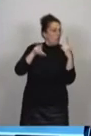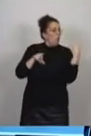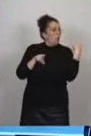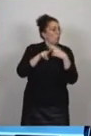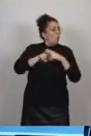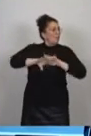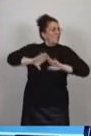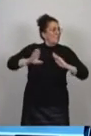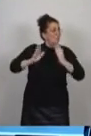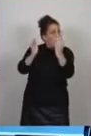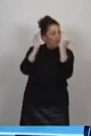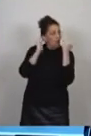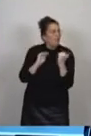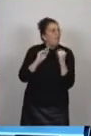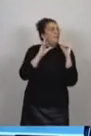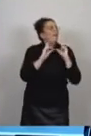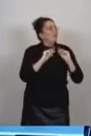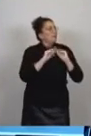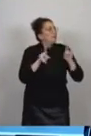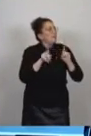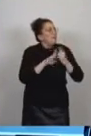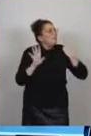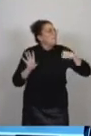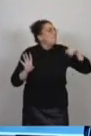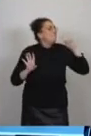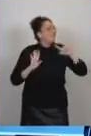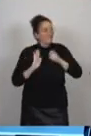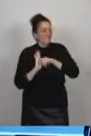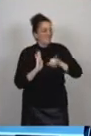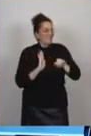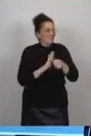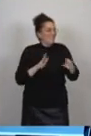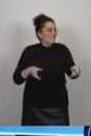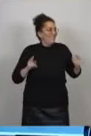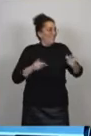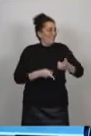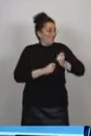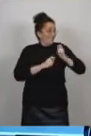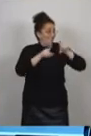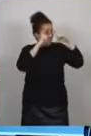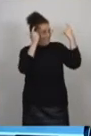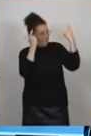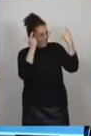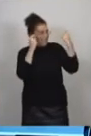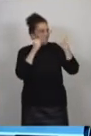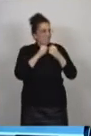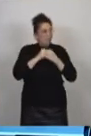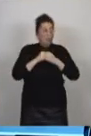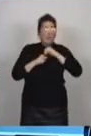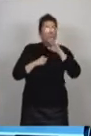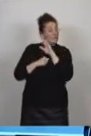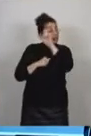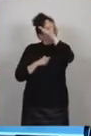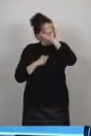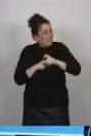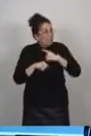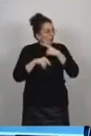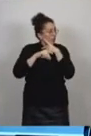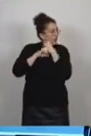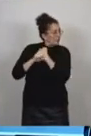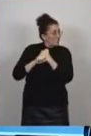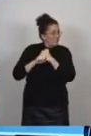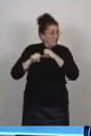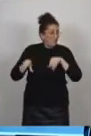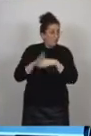seront apposées, comme ça avait été dans la mandature précédente, mais qu'on intensifie, pour expliquer le passé esclavagiste dans ce cadre-là, puisque c'est ce que vous